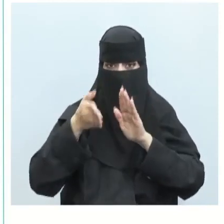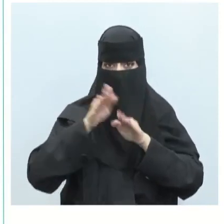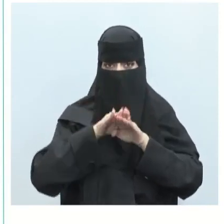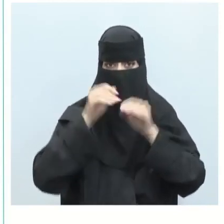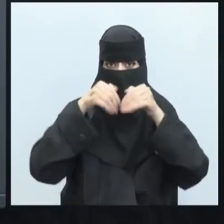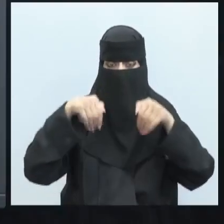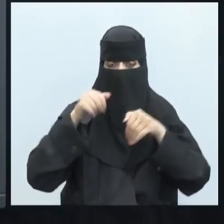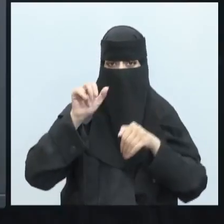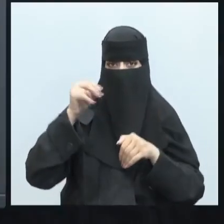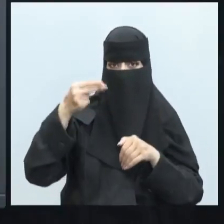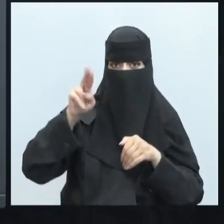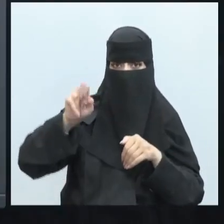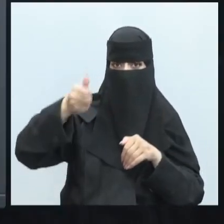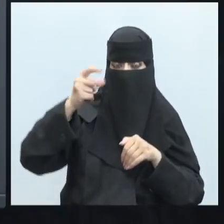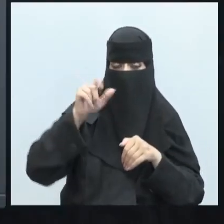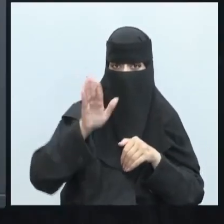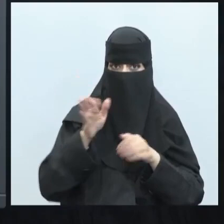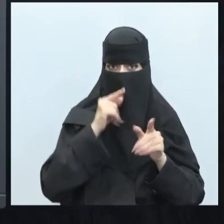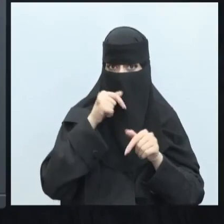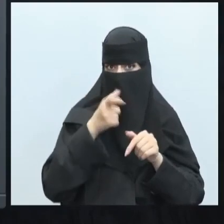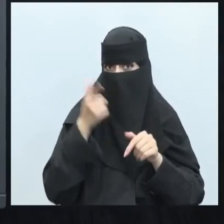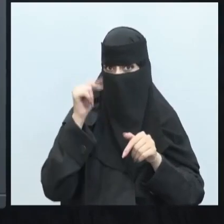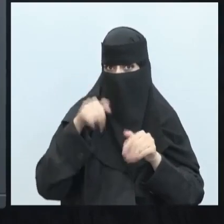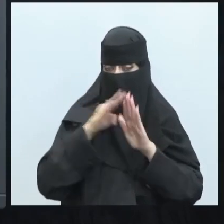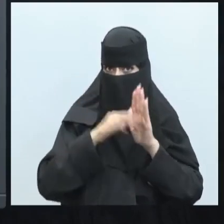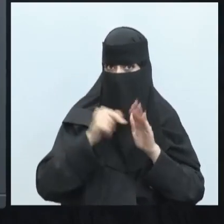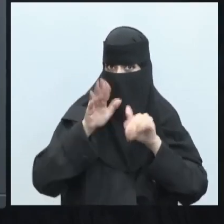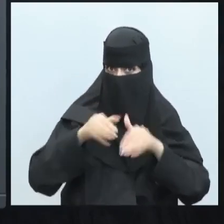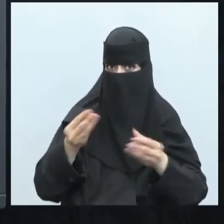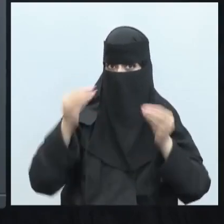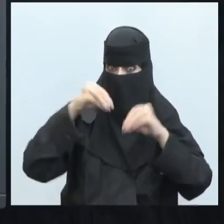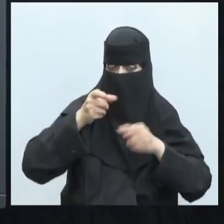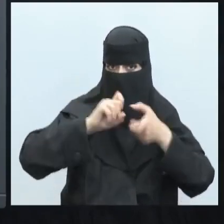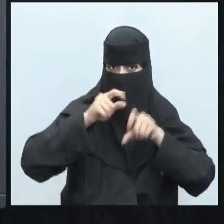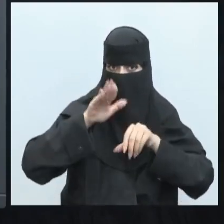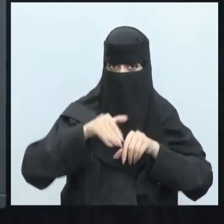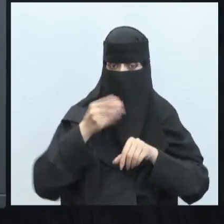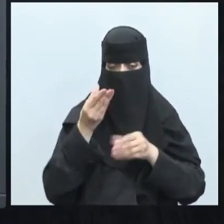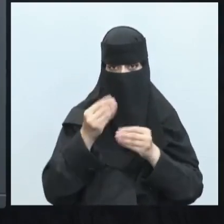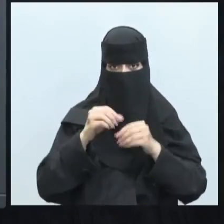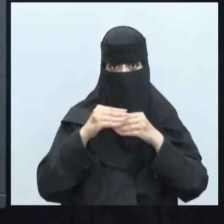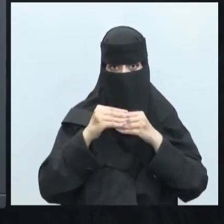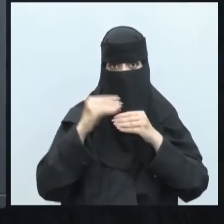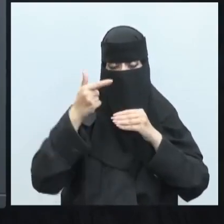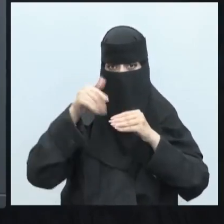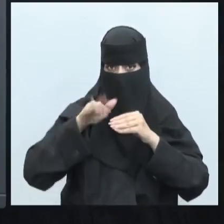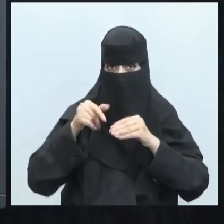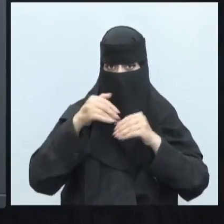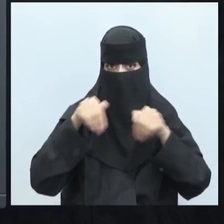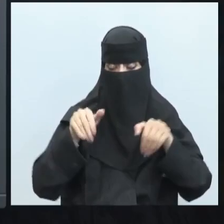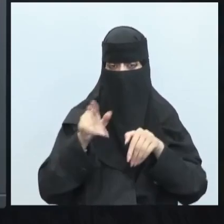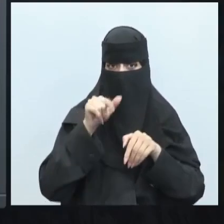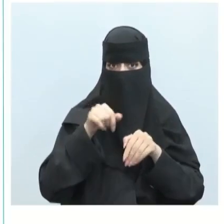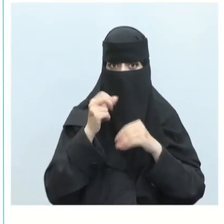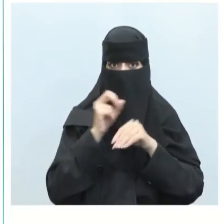عتاد هل جدر جدران الحمايه كانت برامج وموجوده ايضا كمكونات ماديه على شكل عتاد